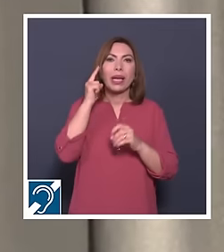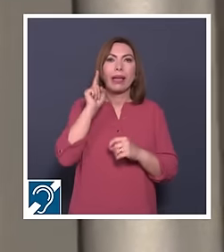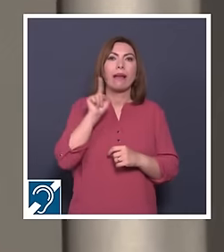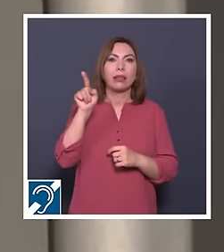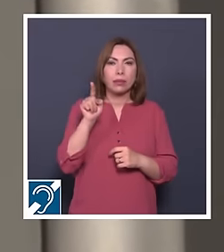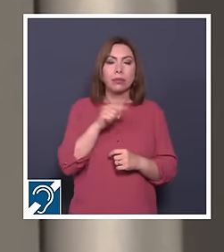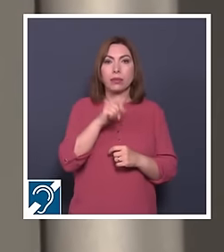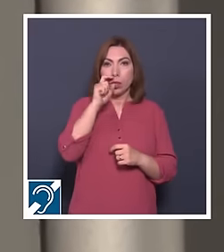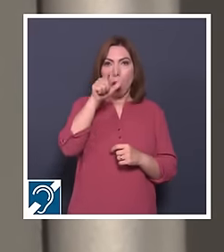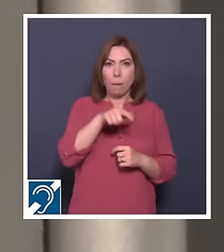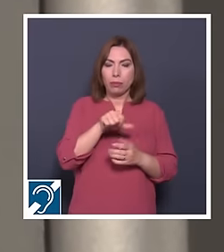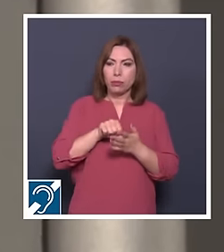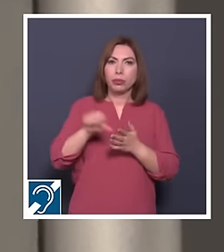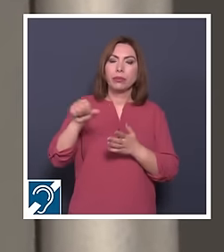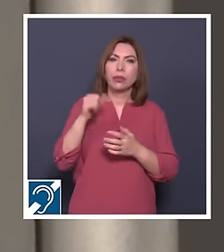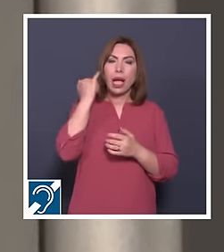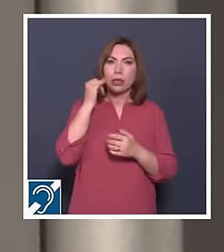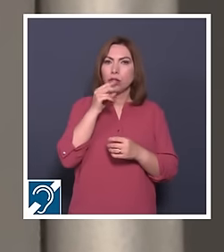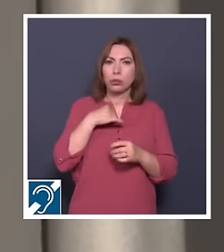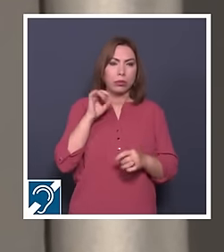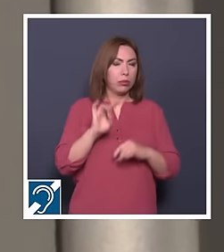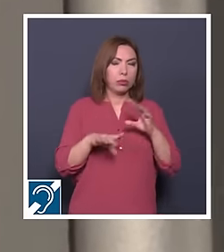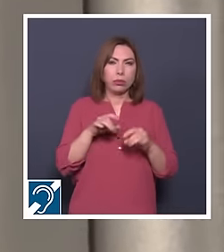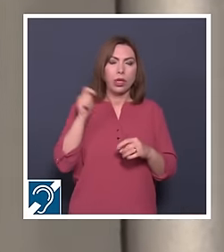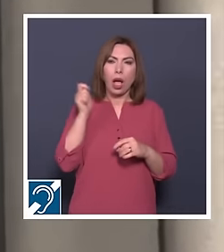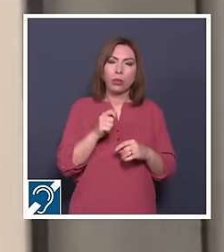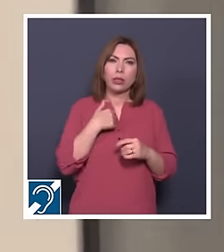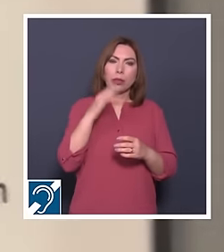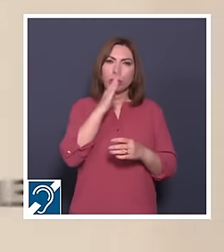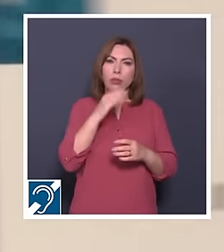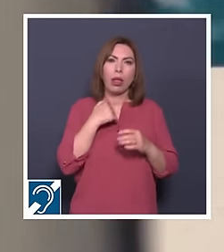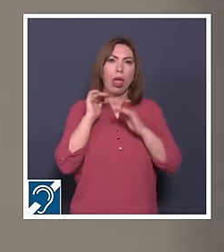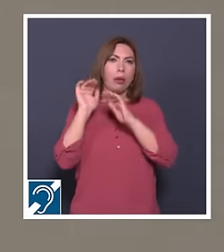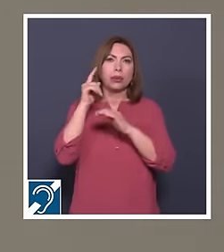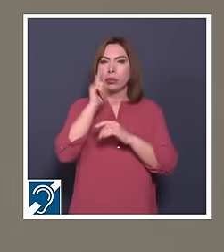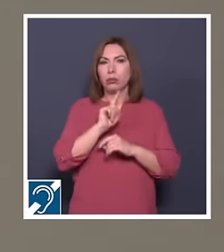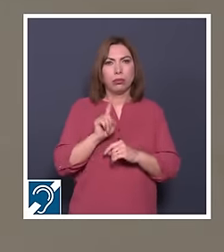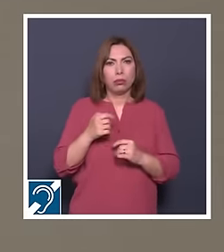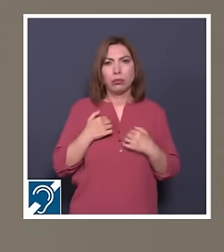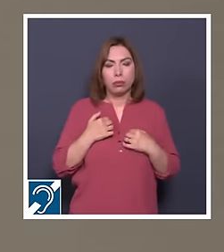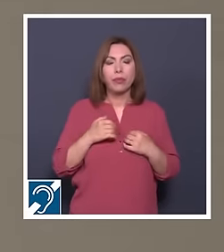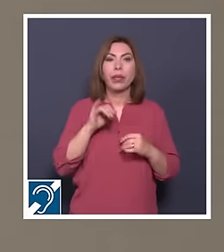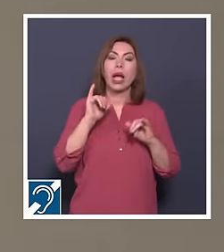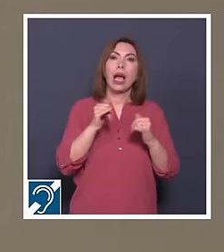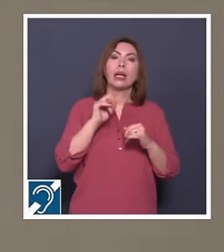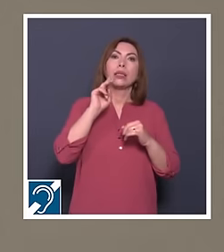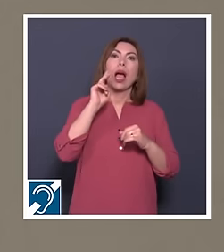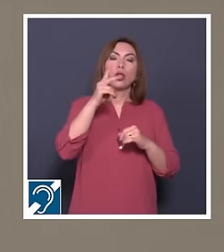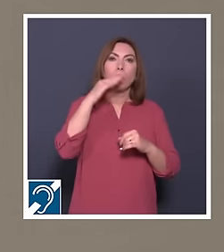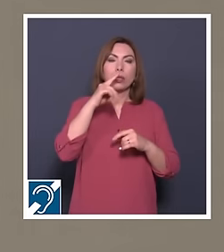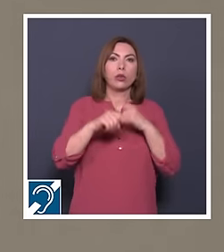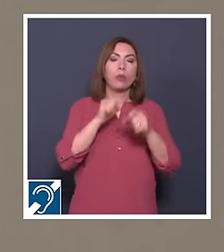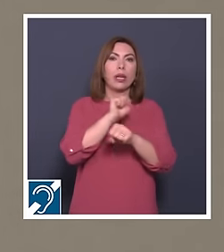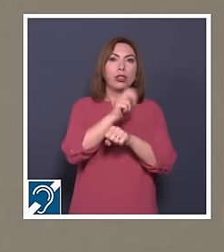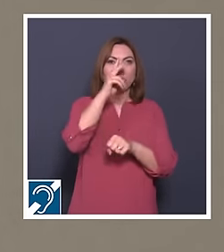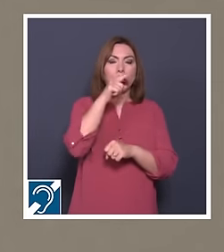chinez. Krach și-a demis asistentul și a negat orice acuzații de spionaj în favoarea Beijingului. Cazul a apărut a doua zi după arestarea în